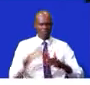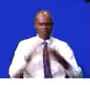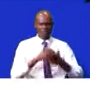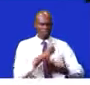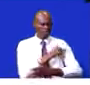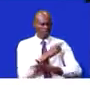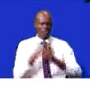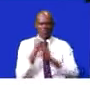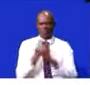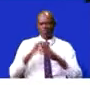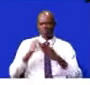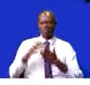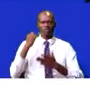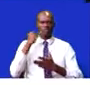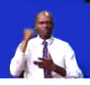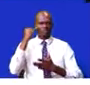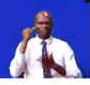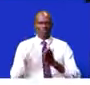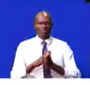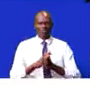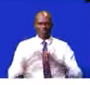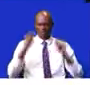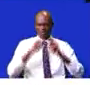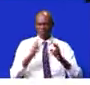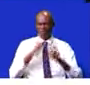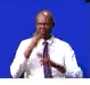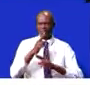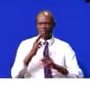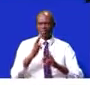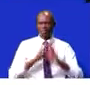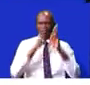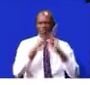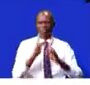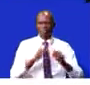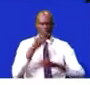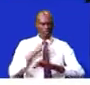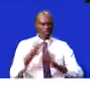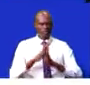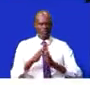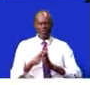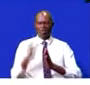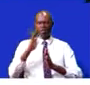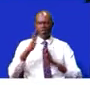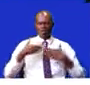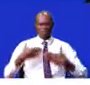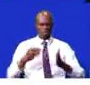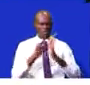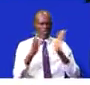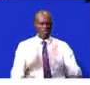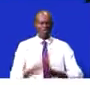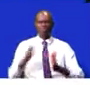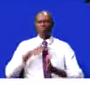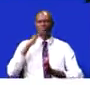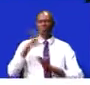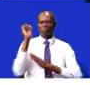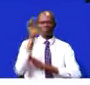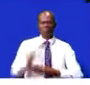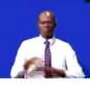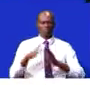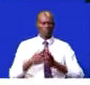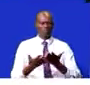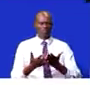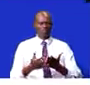mago mayudore e kaunti ma Nakuru kono. Magi obiro mana tok ka bende ne oyud ringre laktar moro ka ne owito ngimane